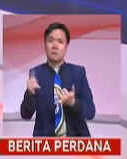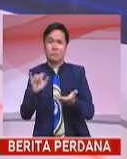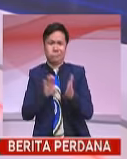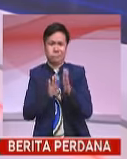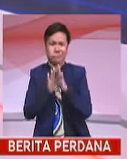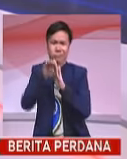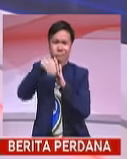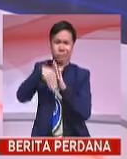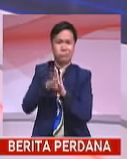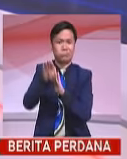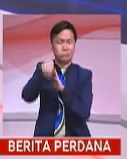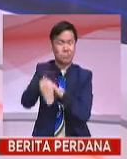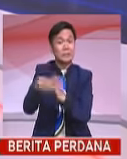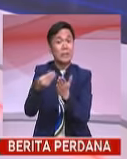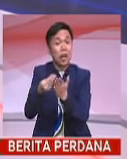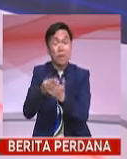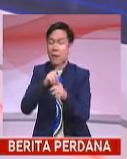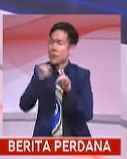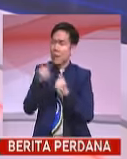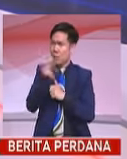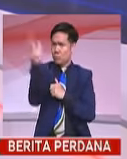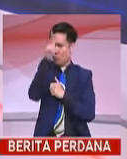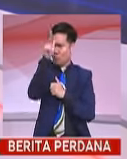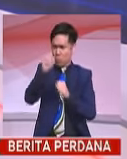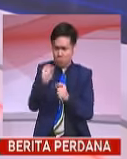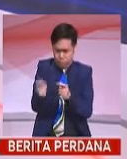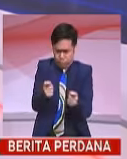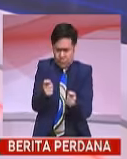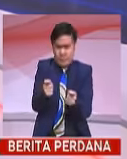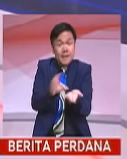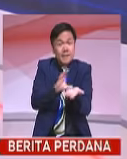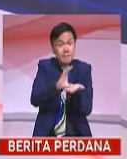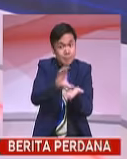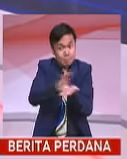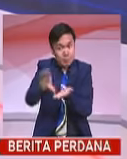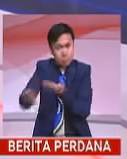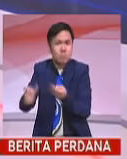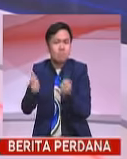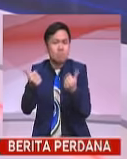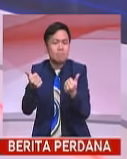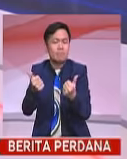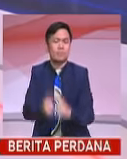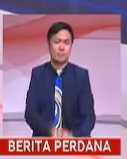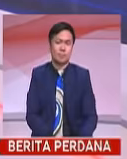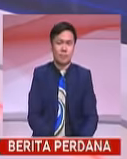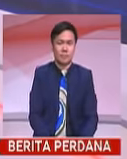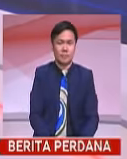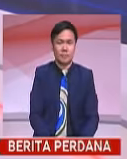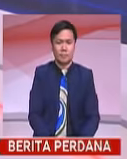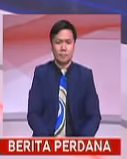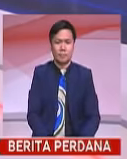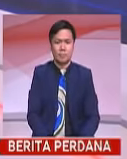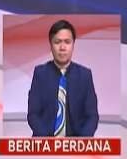pandemik COVID-19 ini, kerajaan masih mampu mengawal perbelanjaan negara.